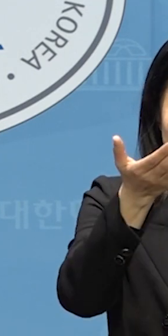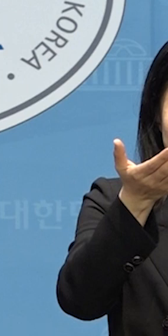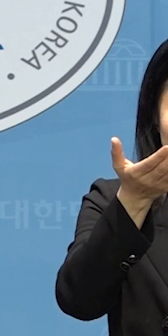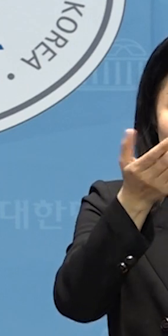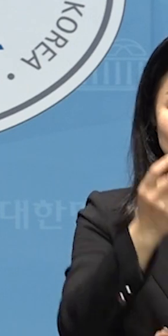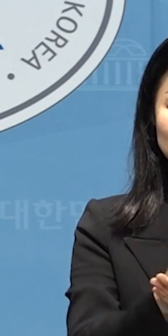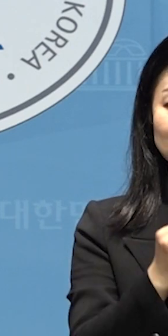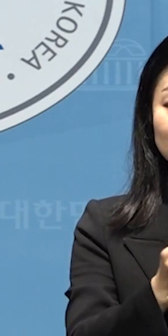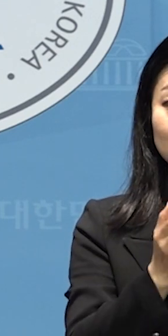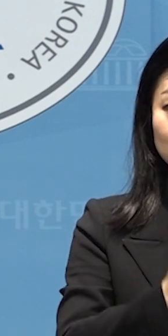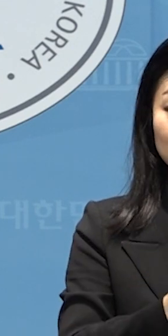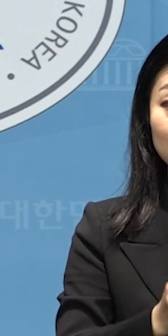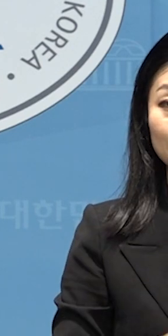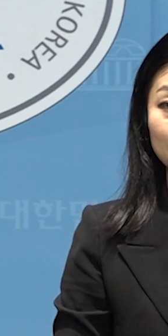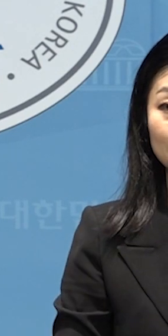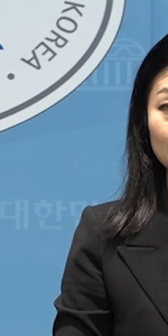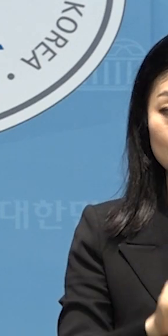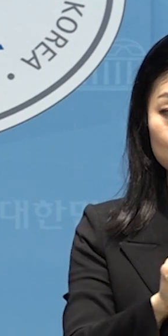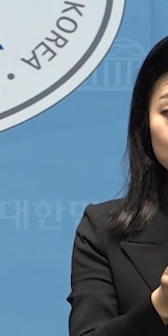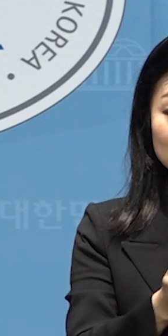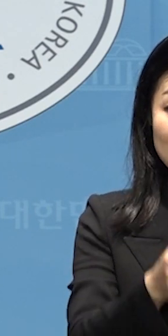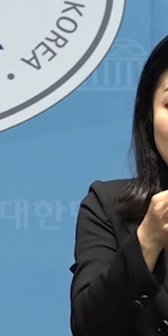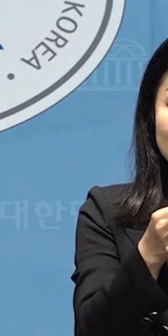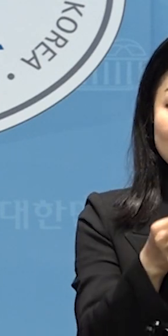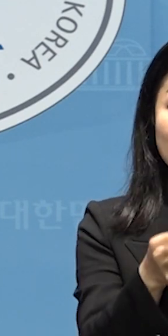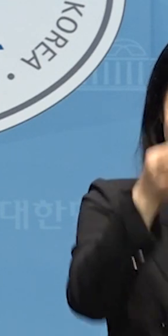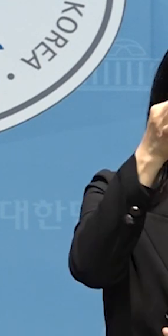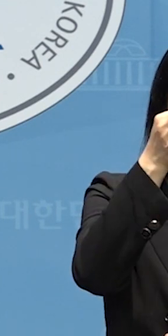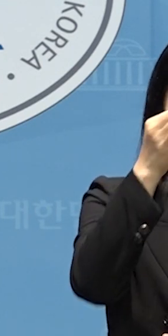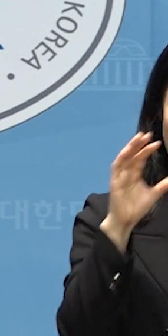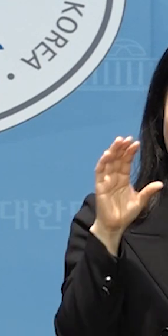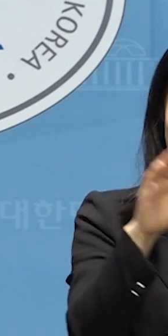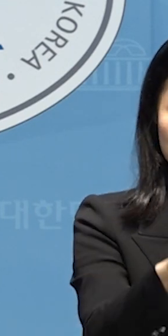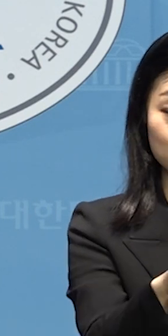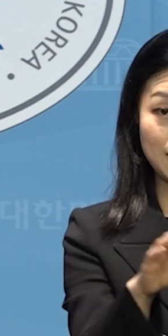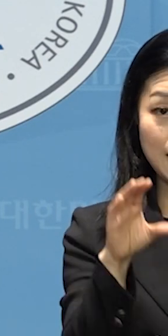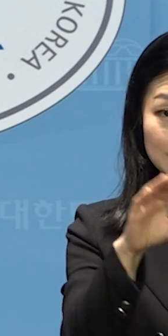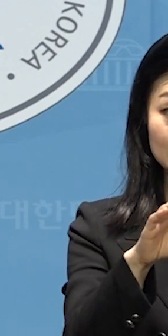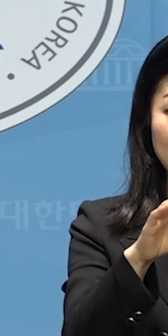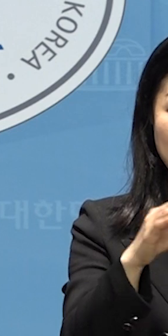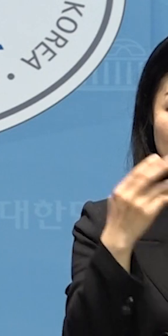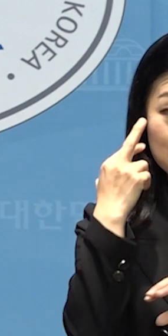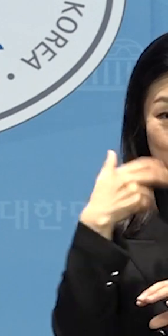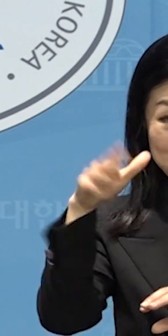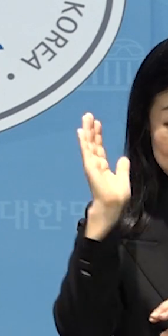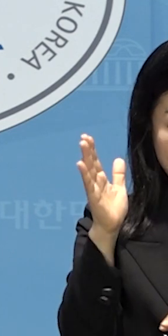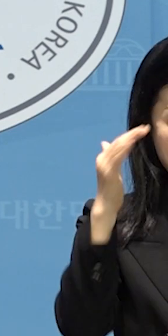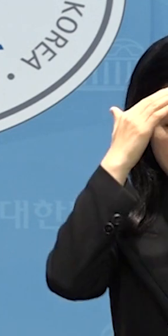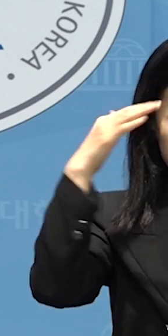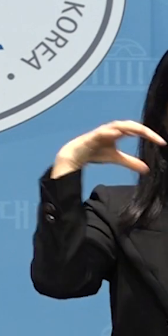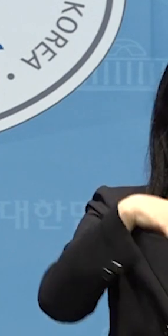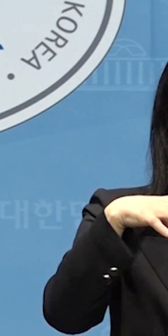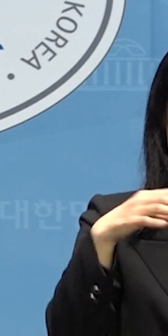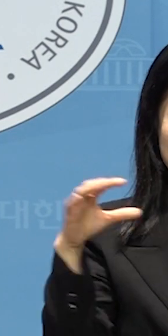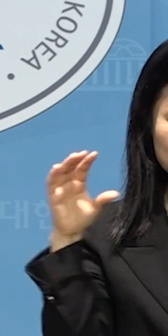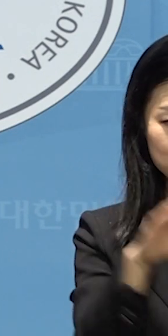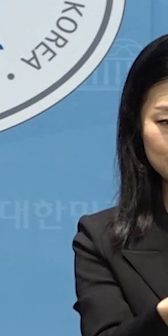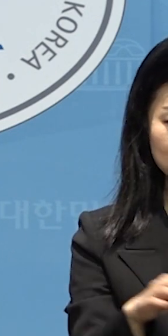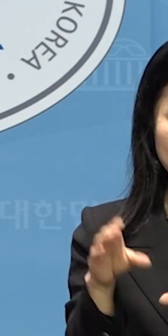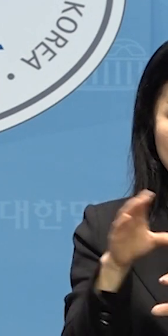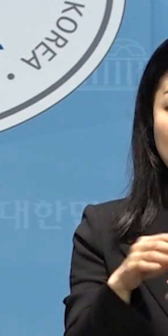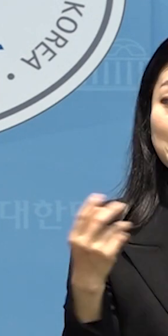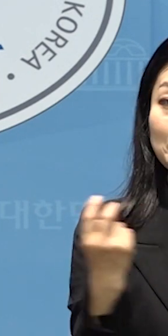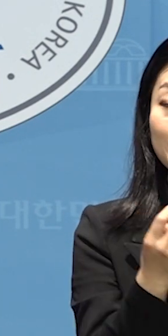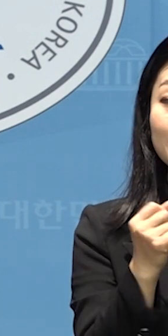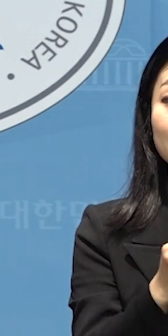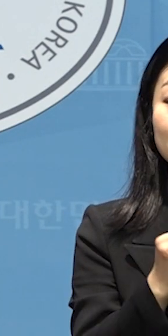합니다 자본 시장을 밸류업 하고 투자자들을 국내 시장으로 유인할 수 있는 정책을 다각도로 마련해야